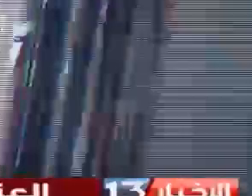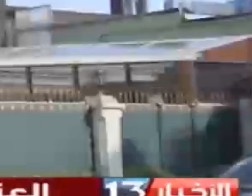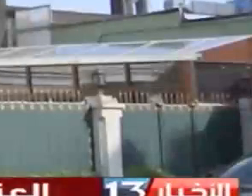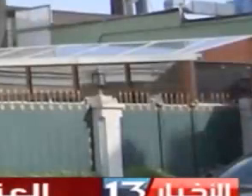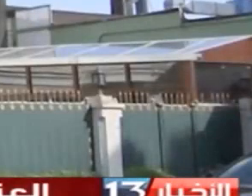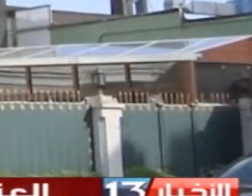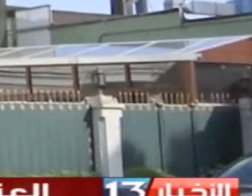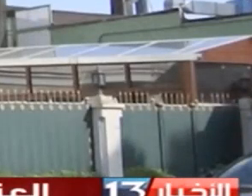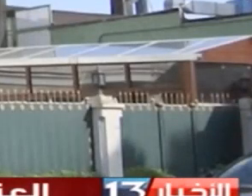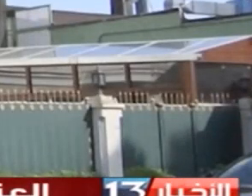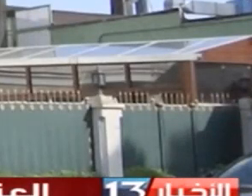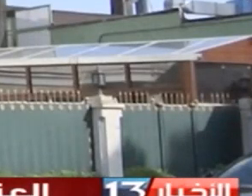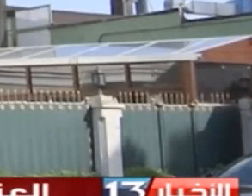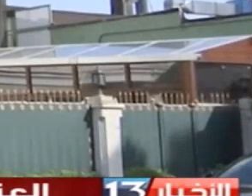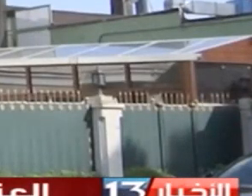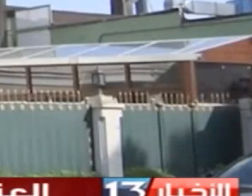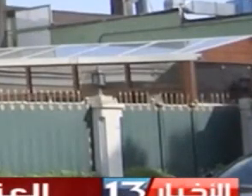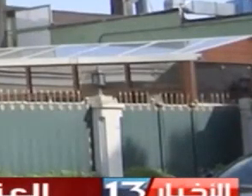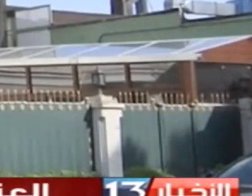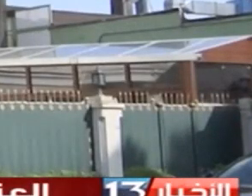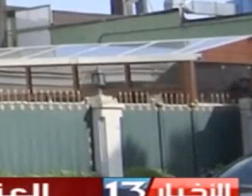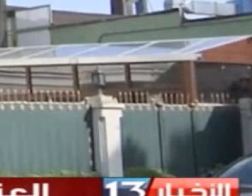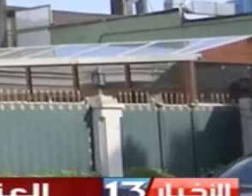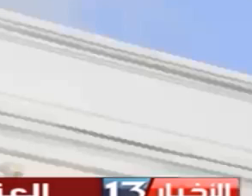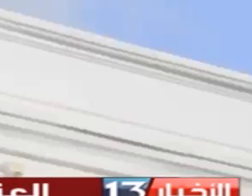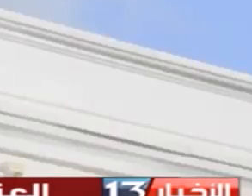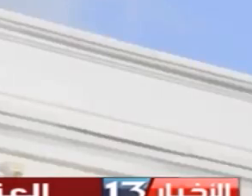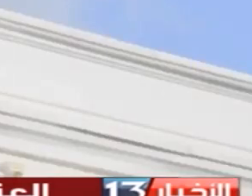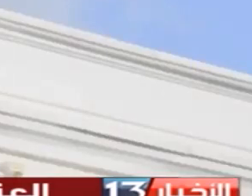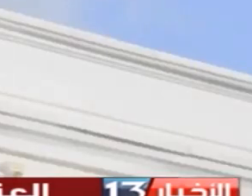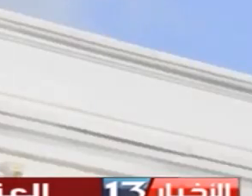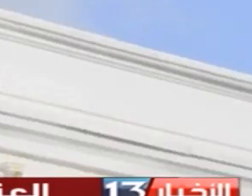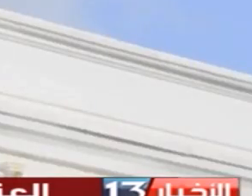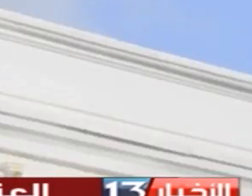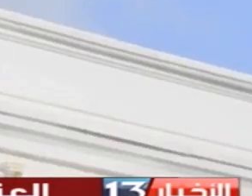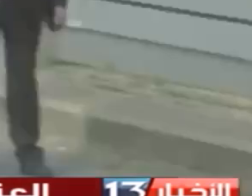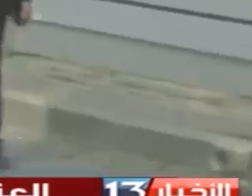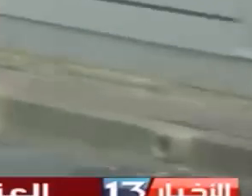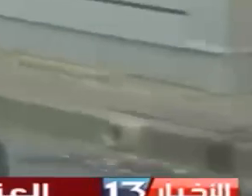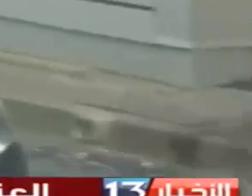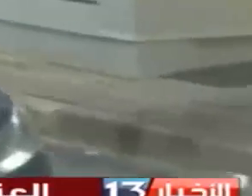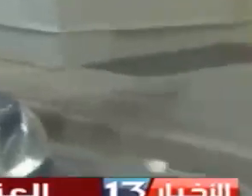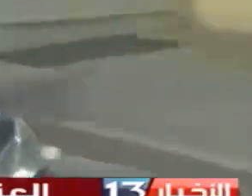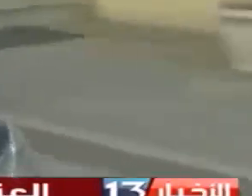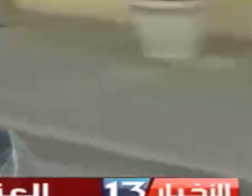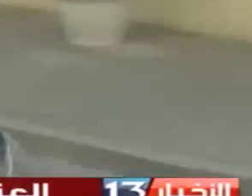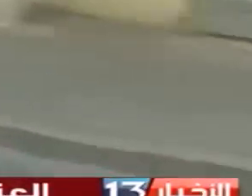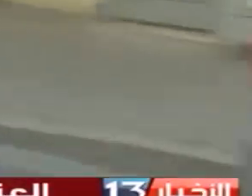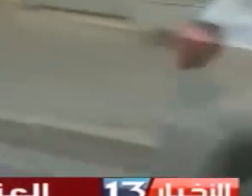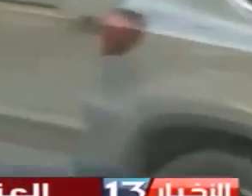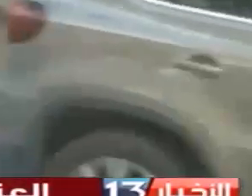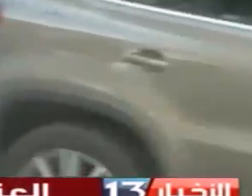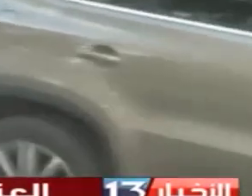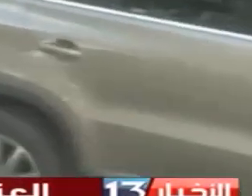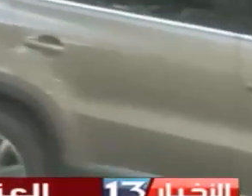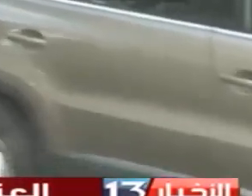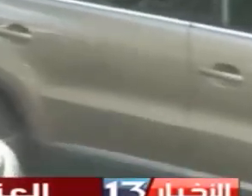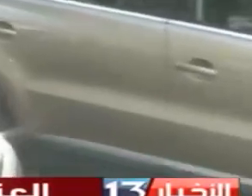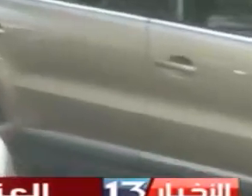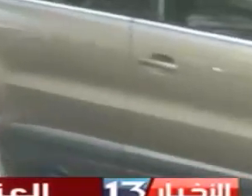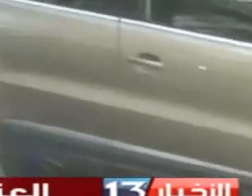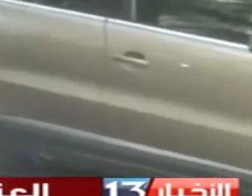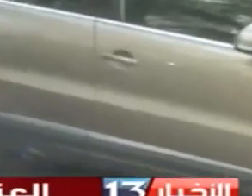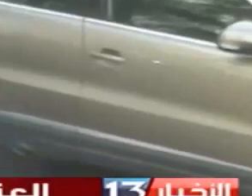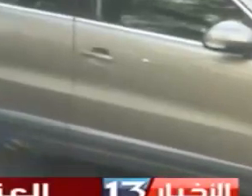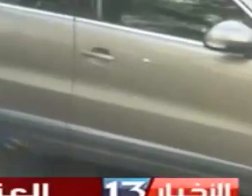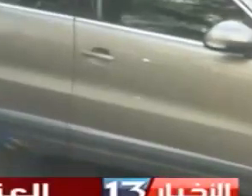لجنه التحقيق في قضيه الخاصه الشرع في ترتيب مقر اقامه الخمسه للسعودي باسطنبول وطوكيو يحلو